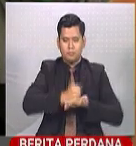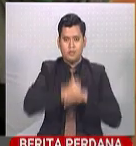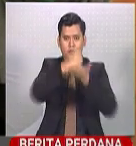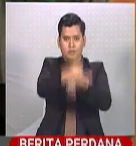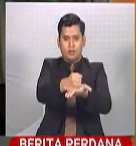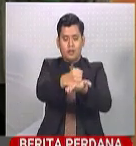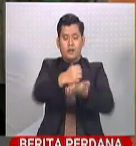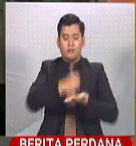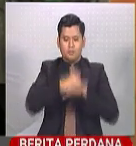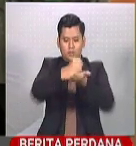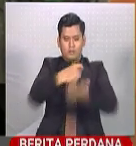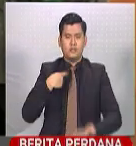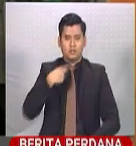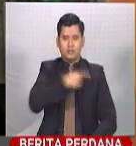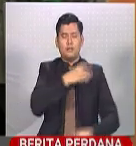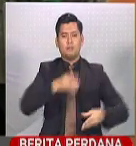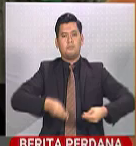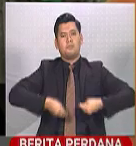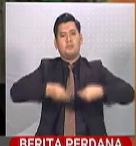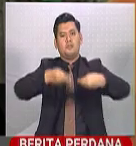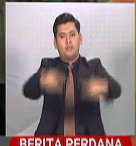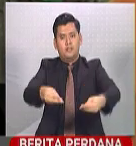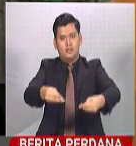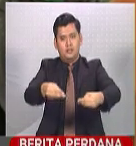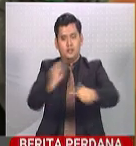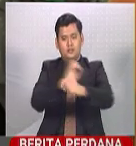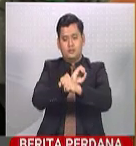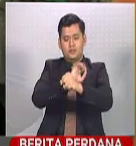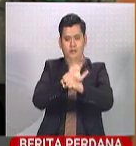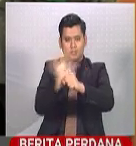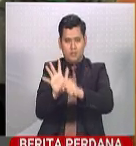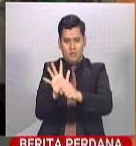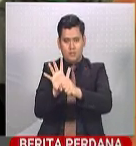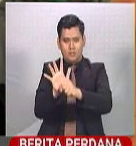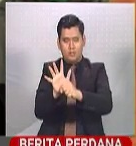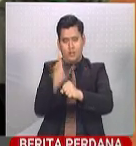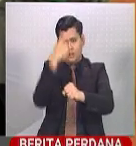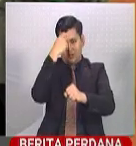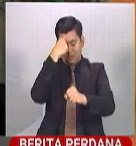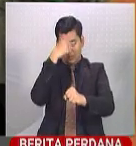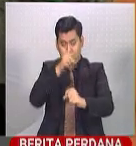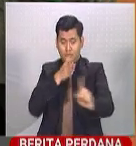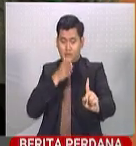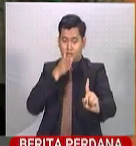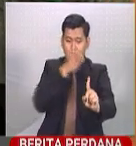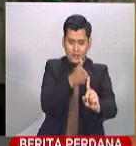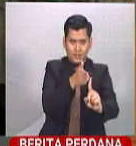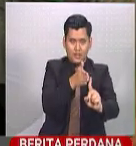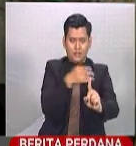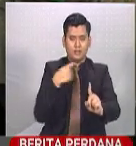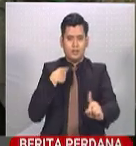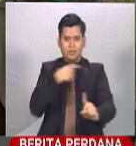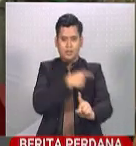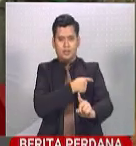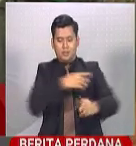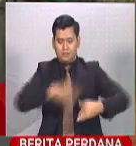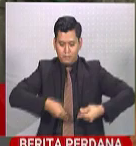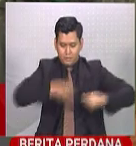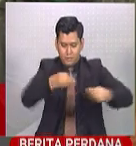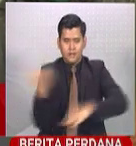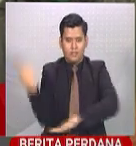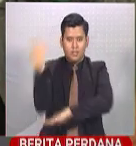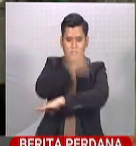Bantuan yang kita bagi dalam musaadah COVID-19 ini bersifat mensasar. Kita gerakkan pada hari ini